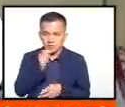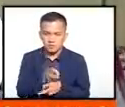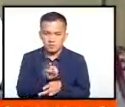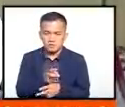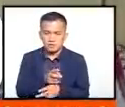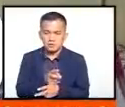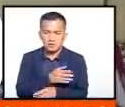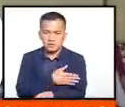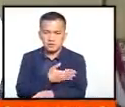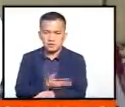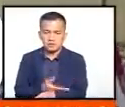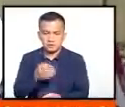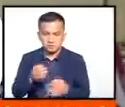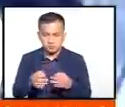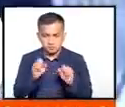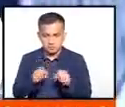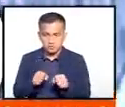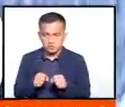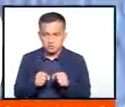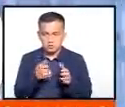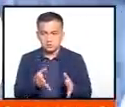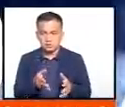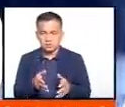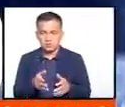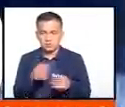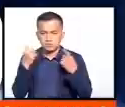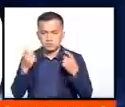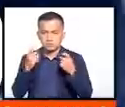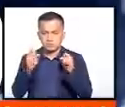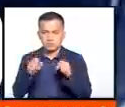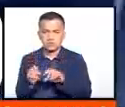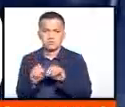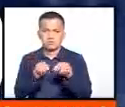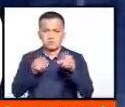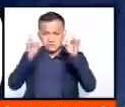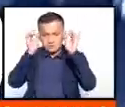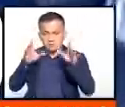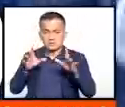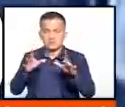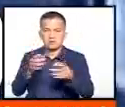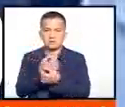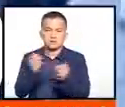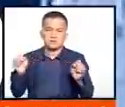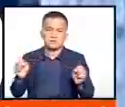ang mga anak at kung maaari ay iiwas sila sa mga okasyong pwedeng malagay sa alanganin ng kanilang